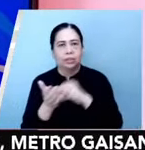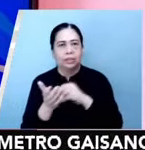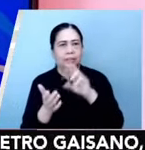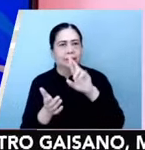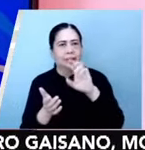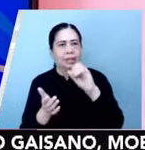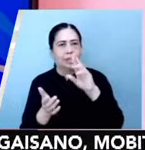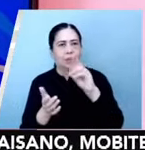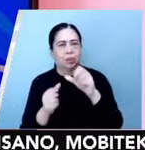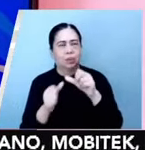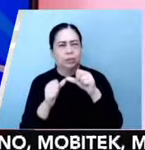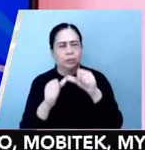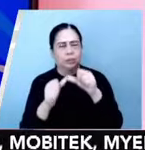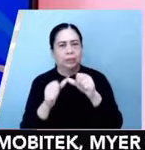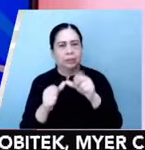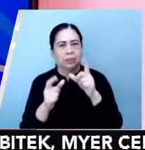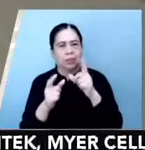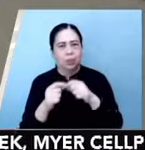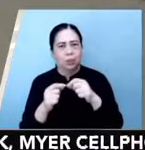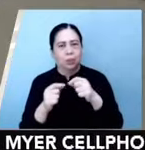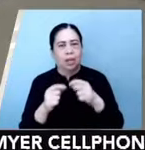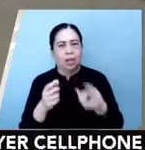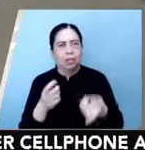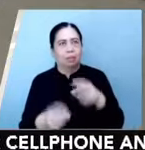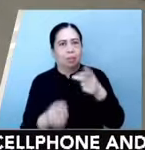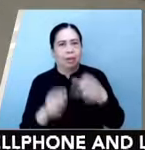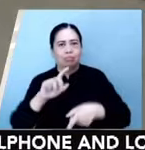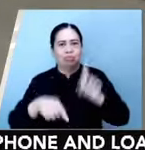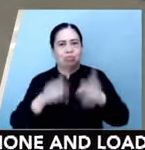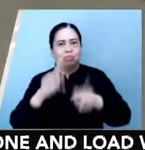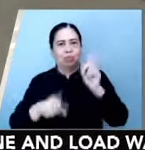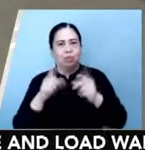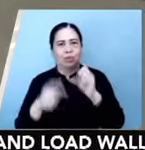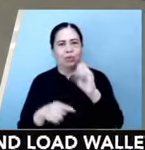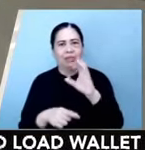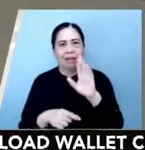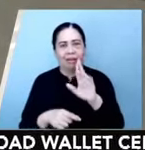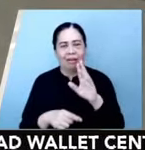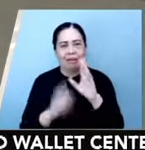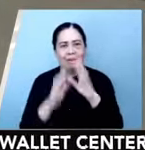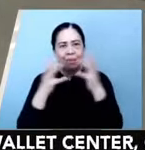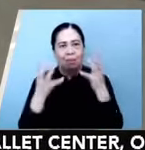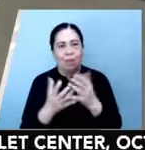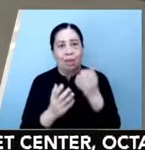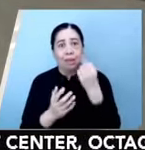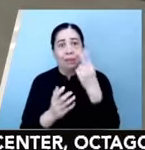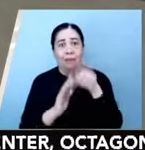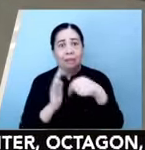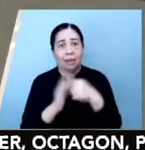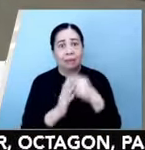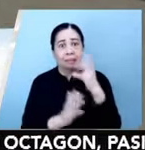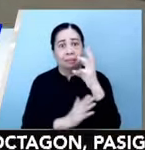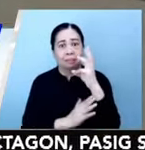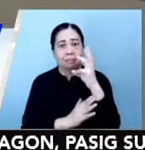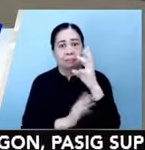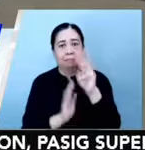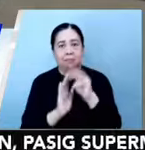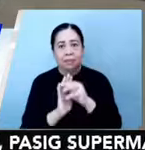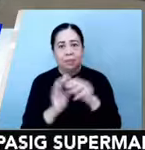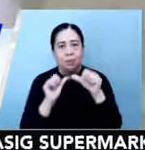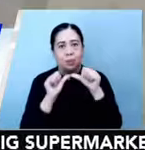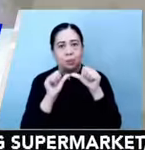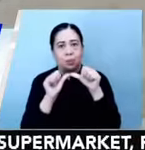pagjuggle ng soccer ball. Tumagal po siya ng 12 hours and 6 minutes sa pagjuggle ng bola si